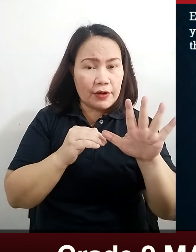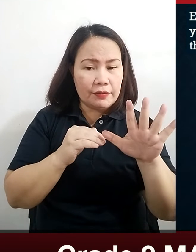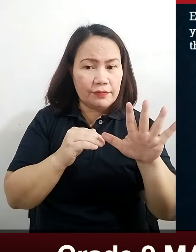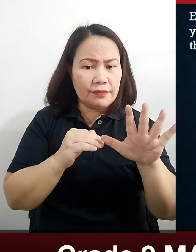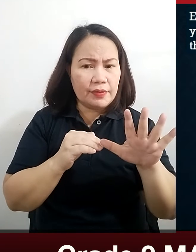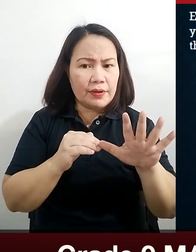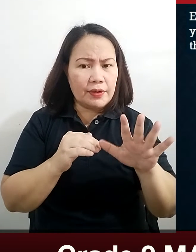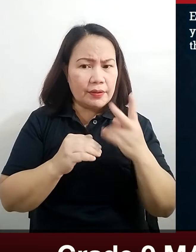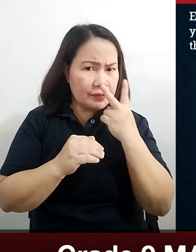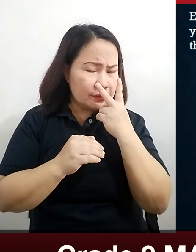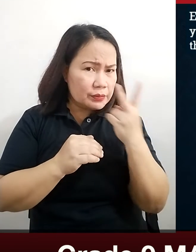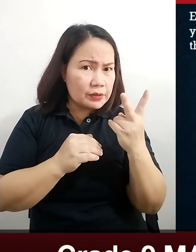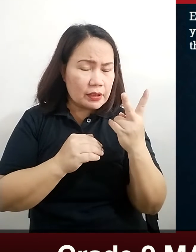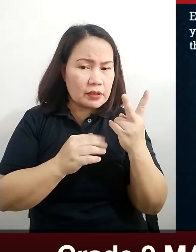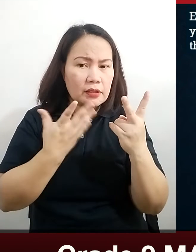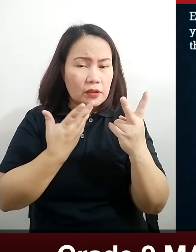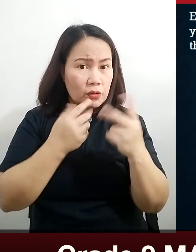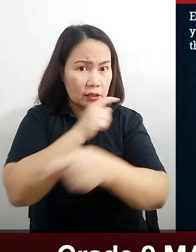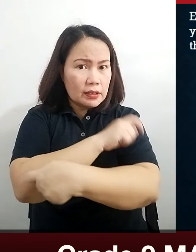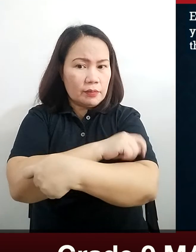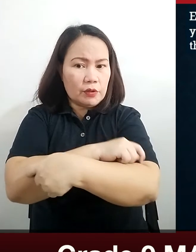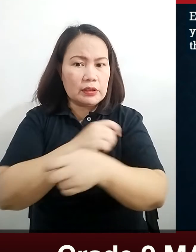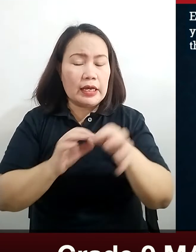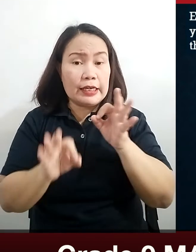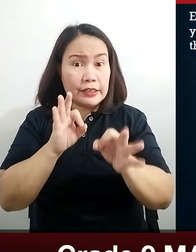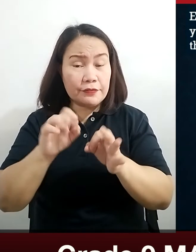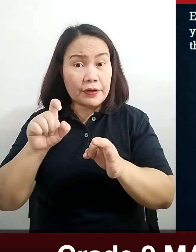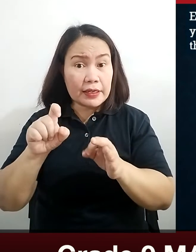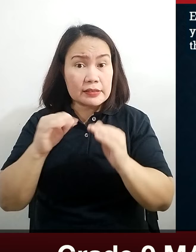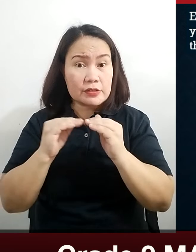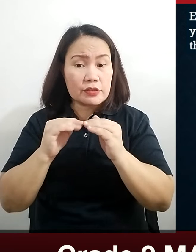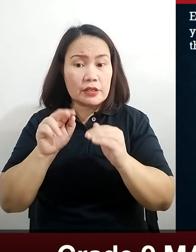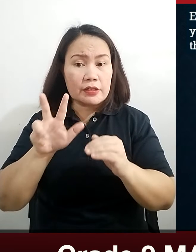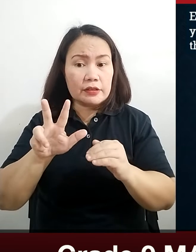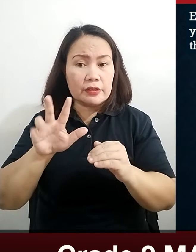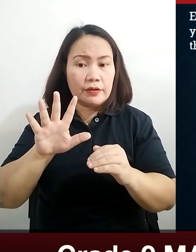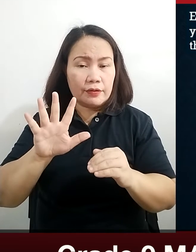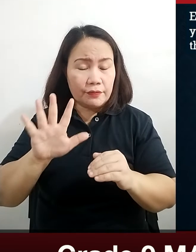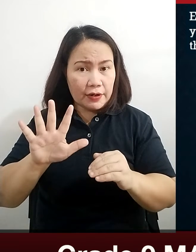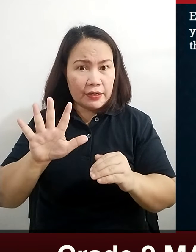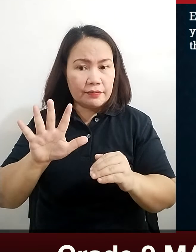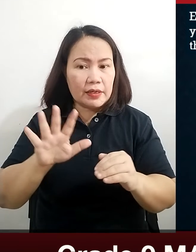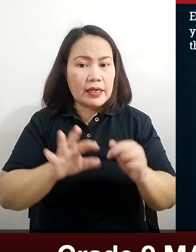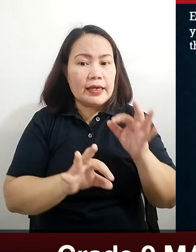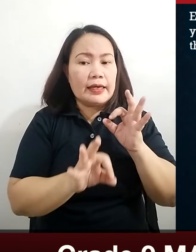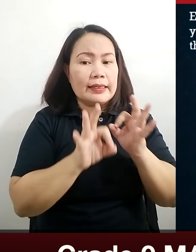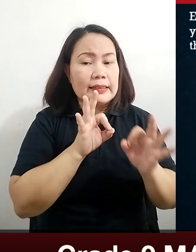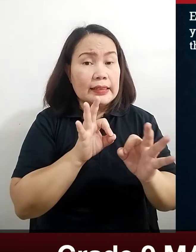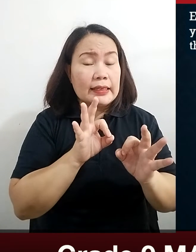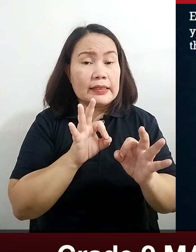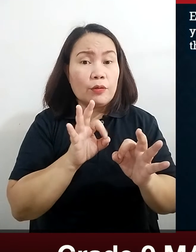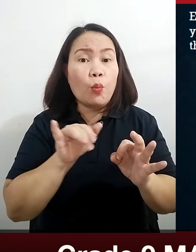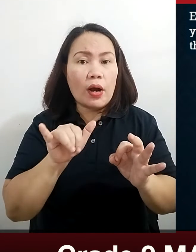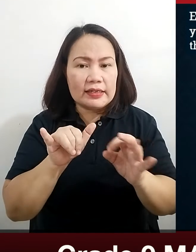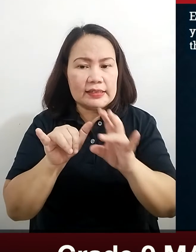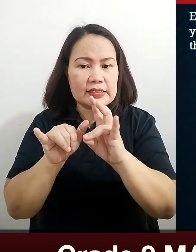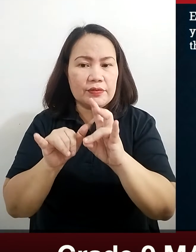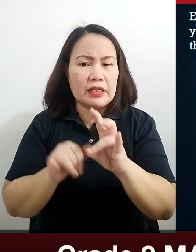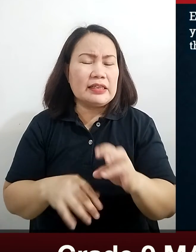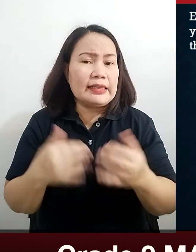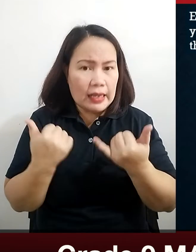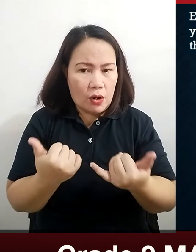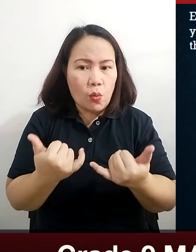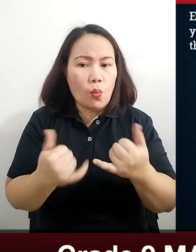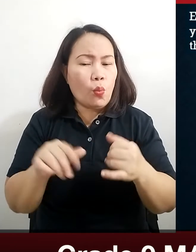values, pakita natin. So, kapag ang x daw ay 35, yung y natin is 7. Kapag yung x 25, ano